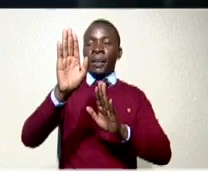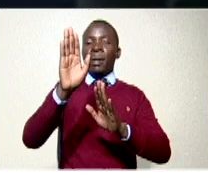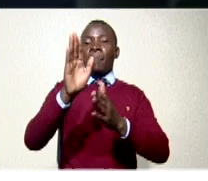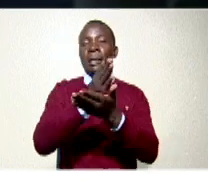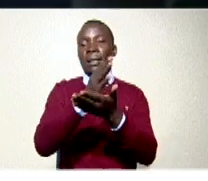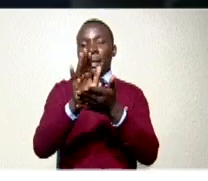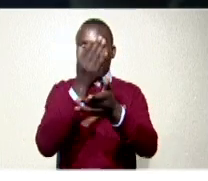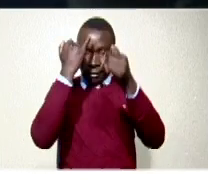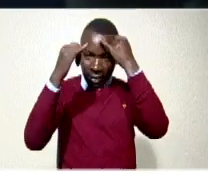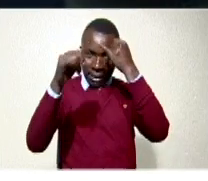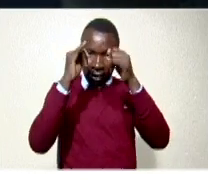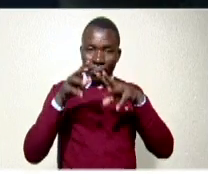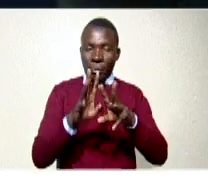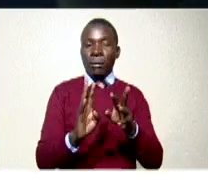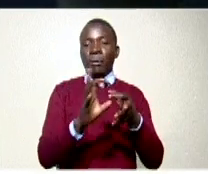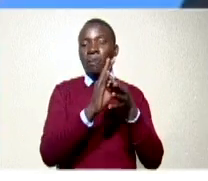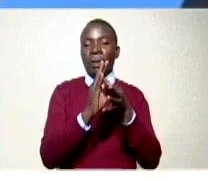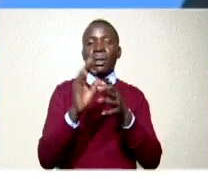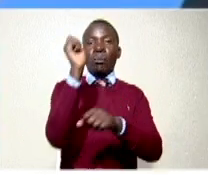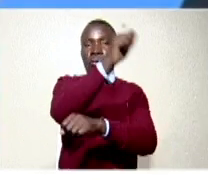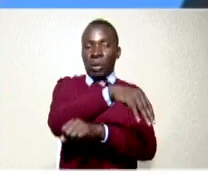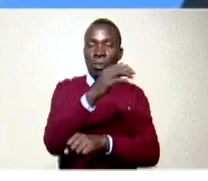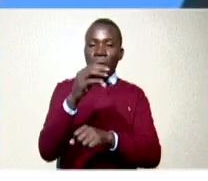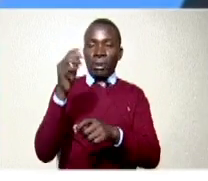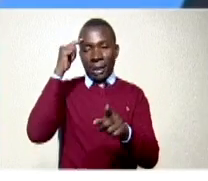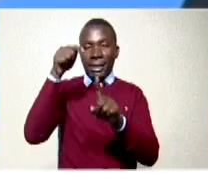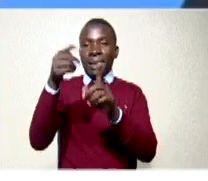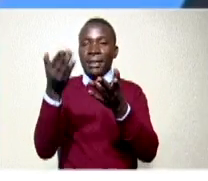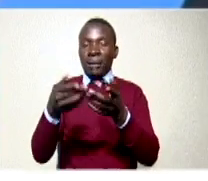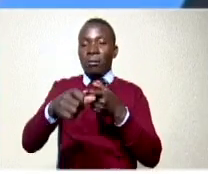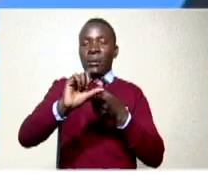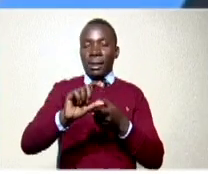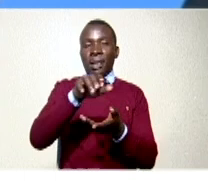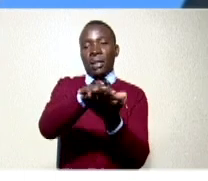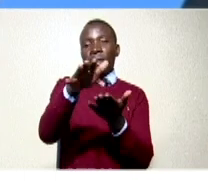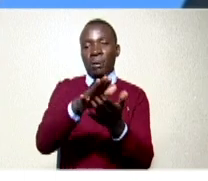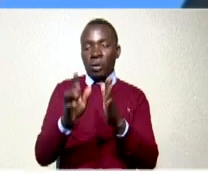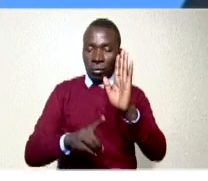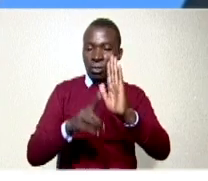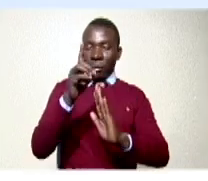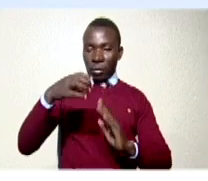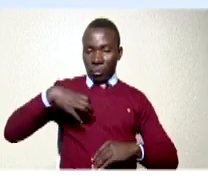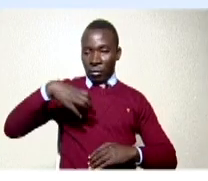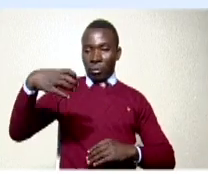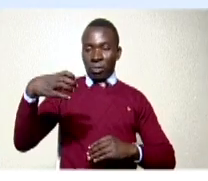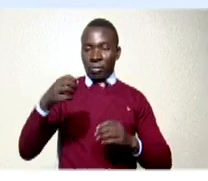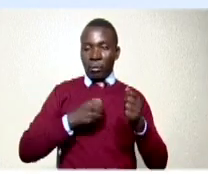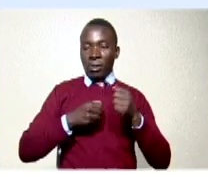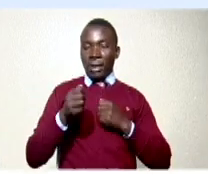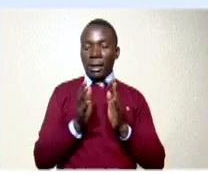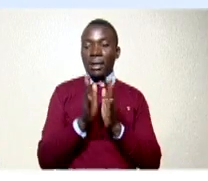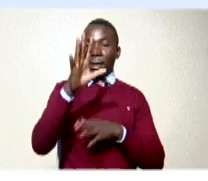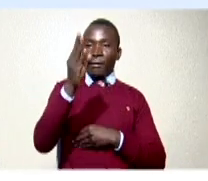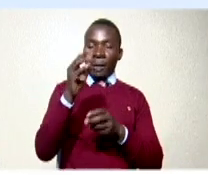buryo bwo gukorana kurushaho hagamijwe kongera ishoramari riganisha ku guteza imbere ubukungu bw'u Rwanda n'ubw'Afurika muri